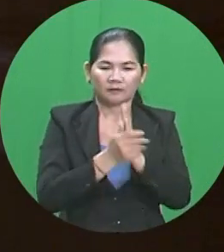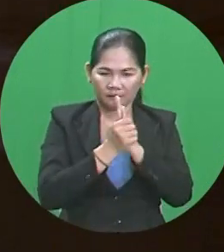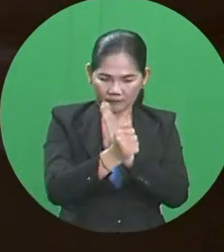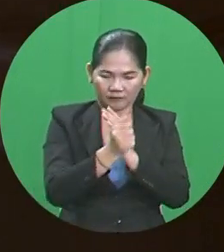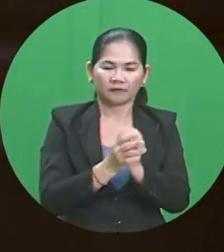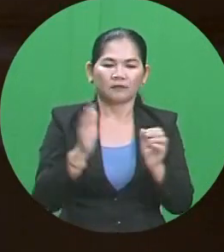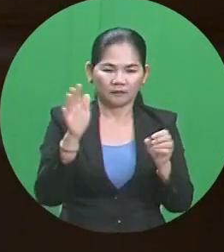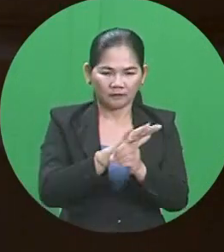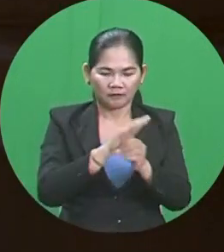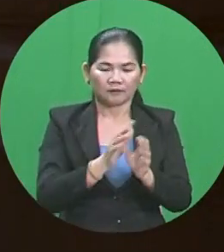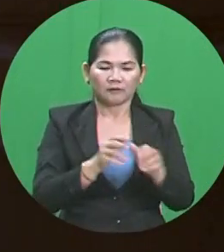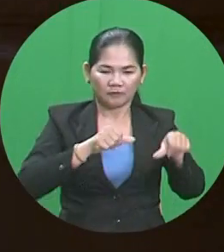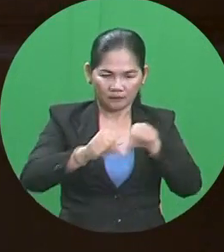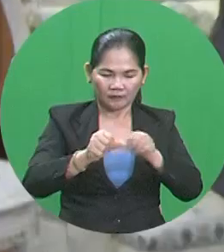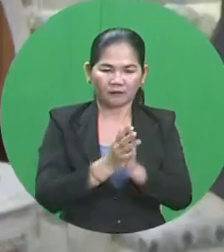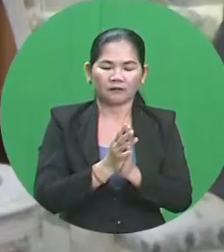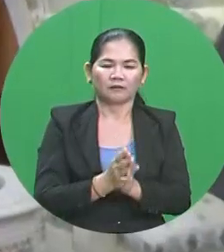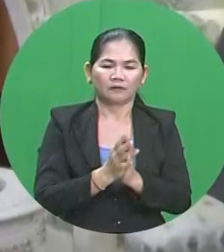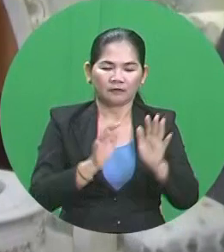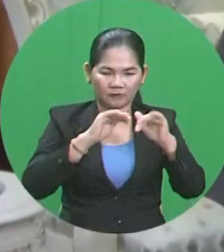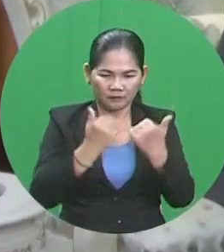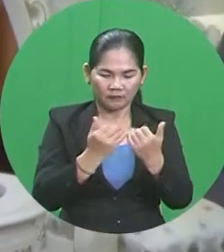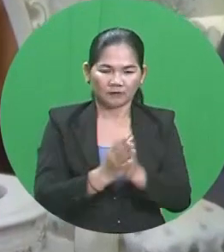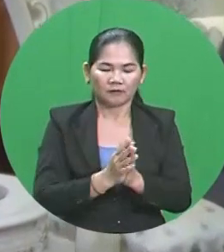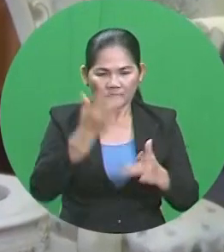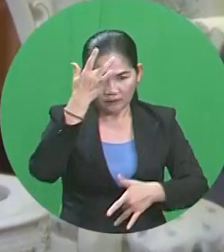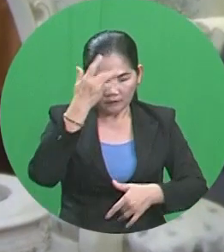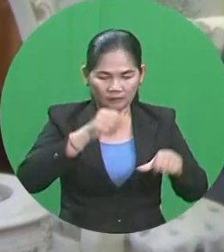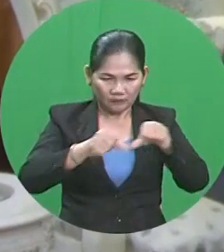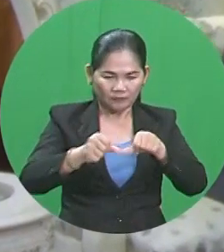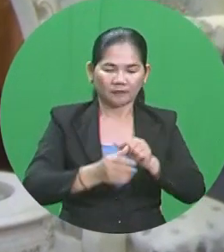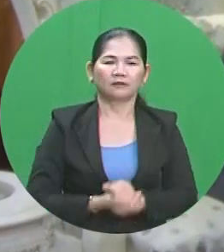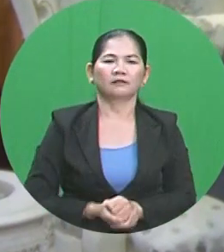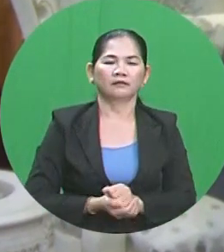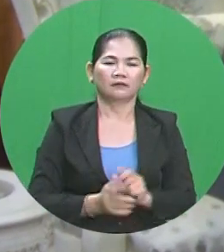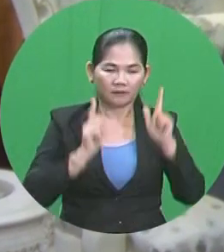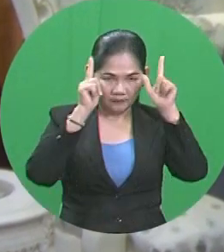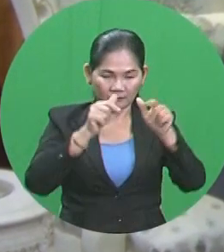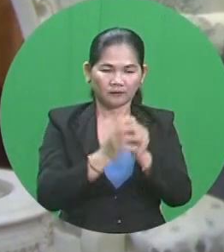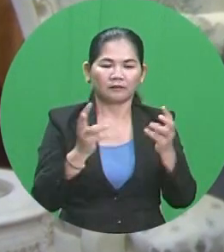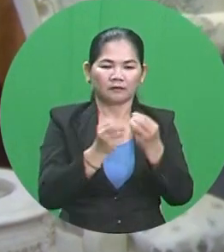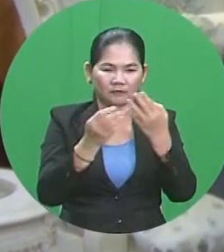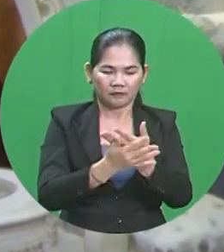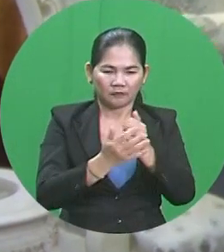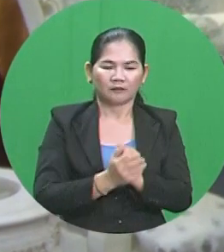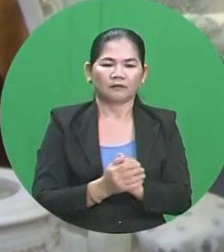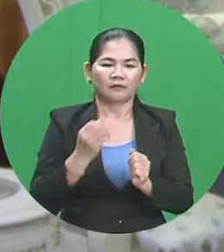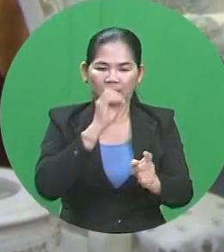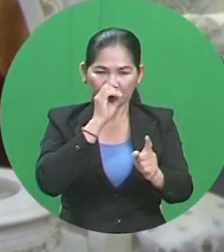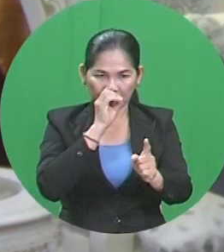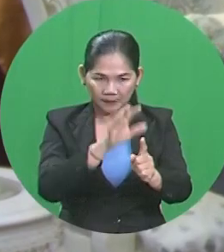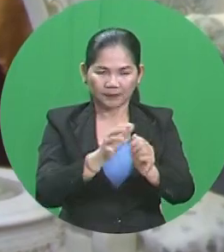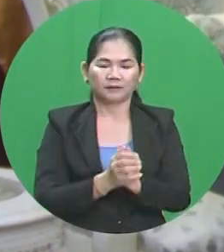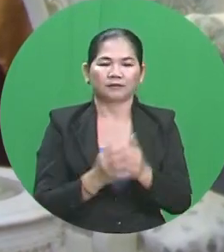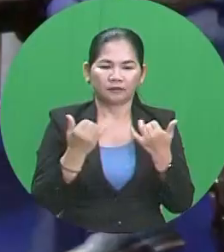រប់គ្រាន់ក្នុងការបន្តគ្រប់គ្រងស្ថានភាពនៃជំងឺនេះតទៅមុខទៀតអយ្យដមអគ្គរដ្ឋទូតក៏បានគូបញ្ជាក់ផង